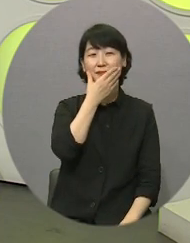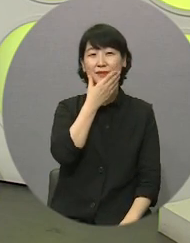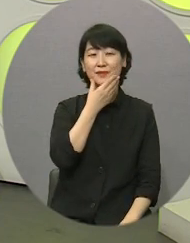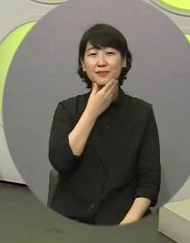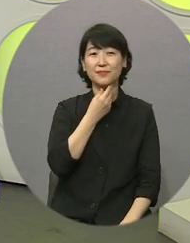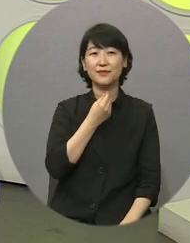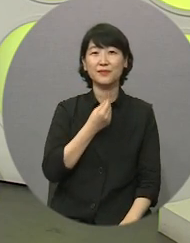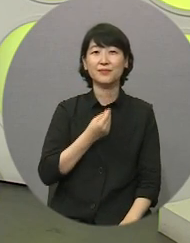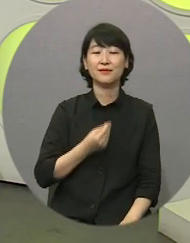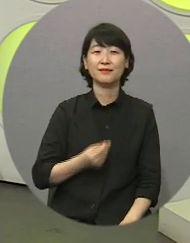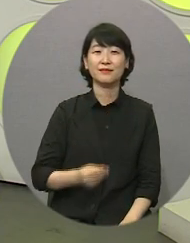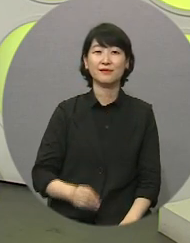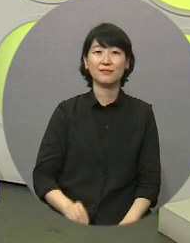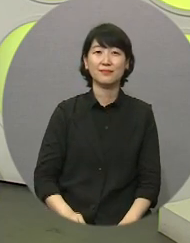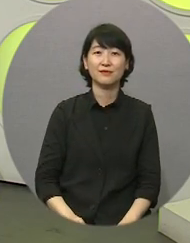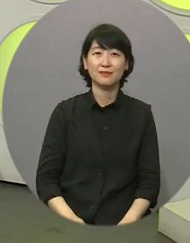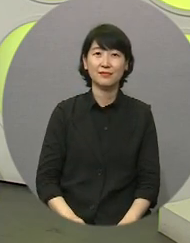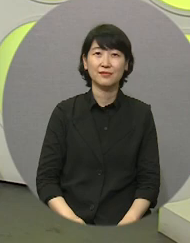행복합니다